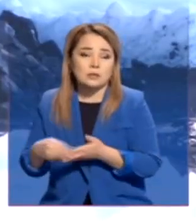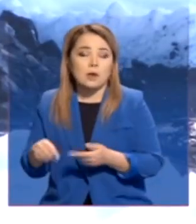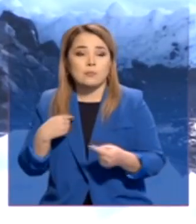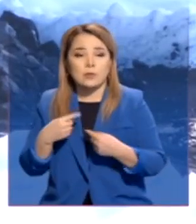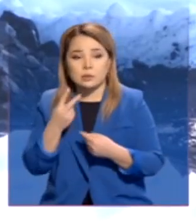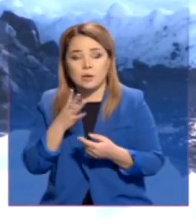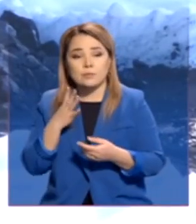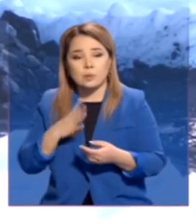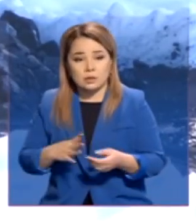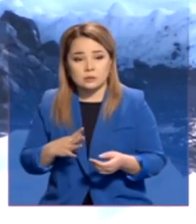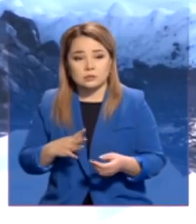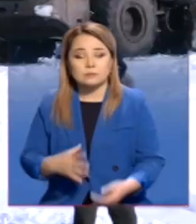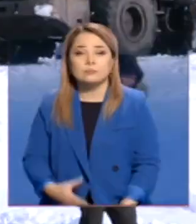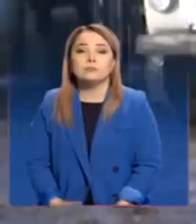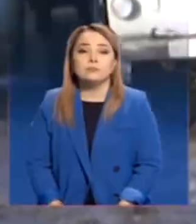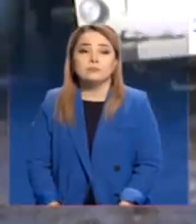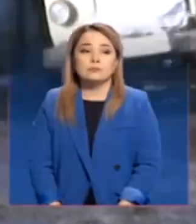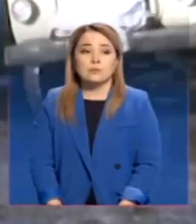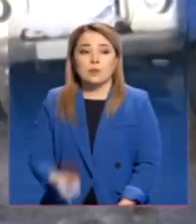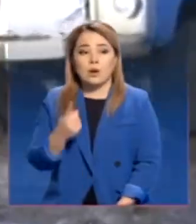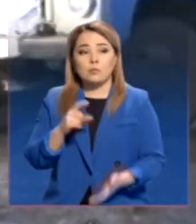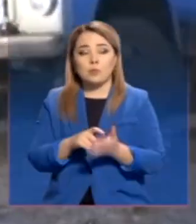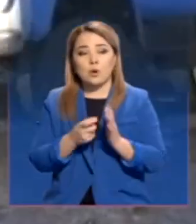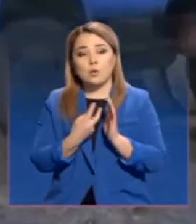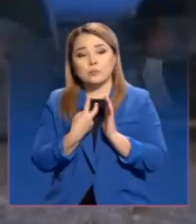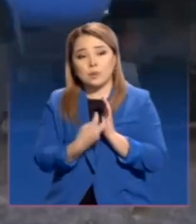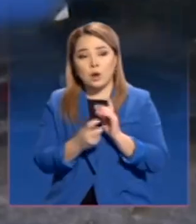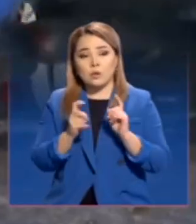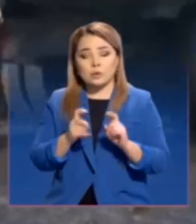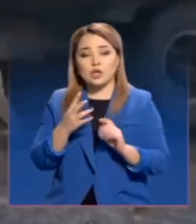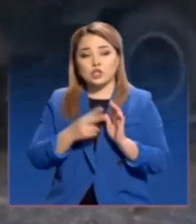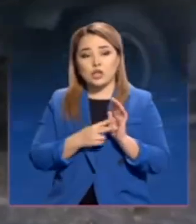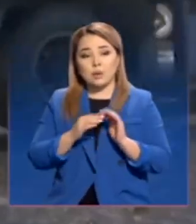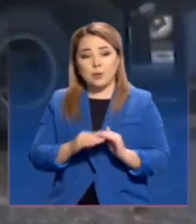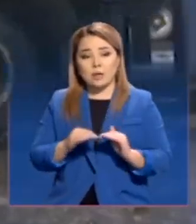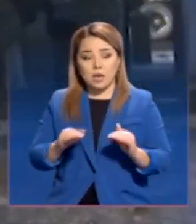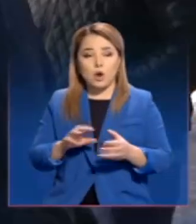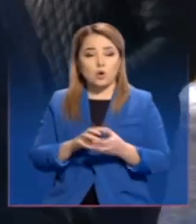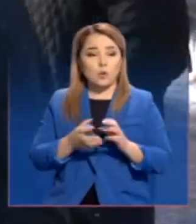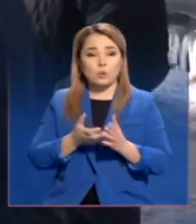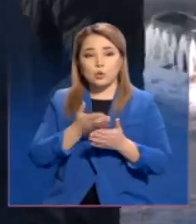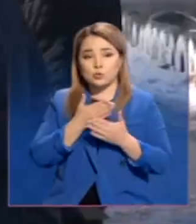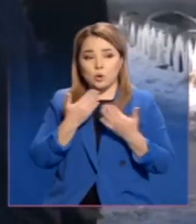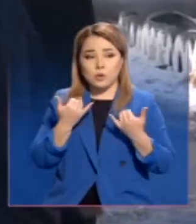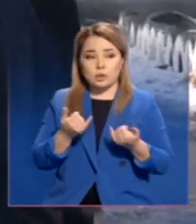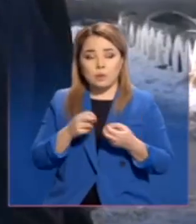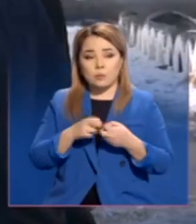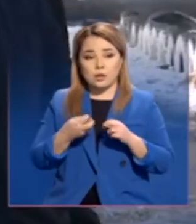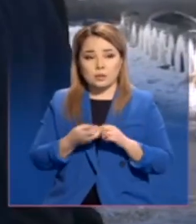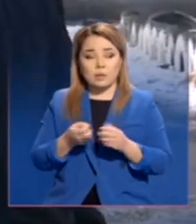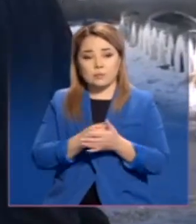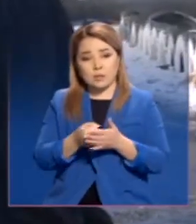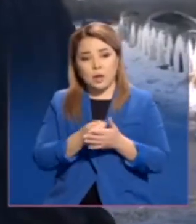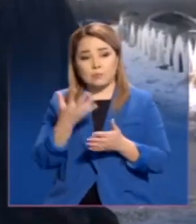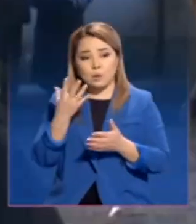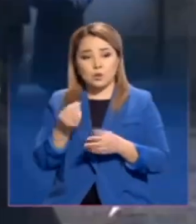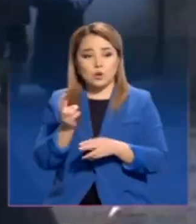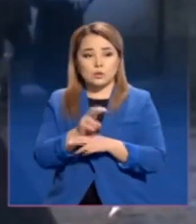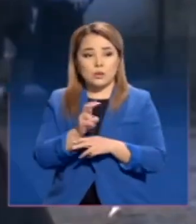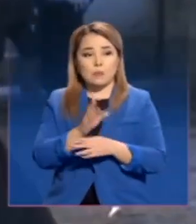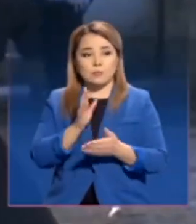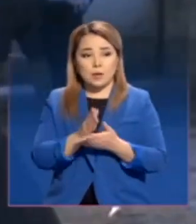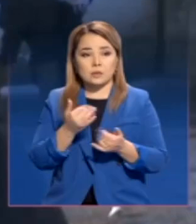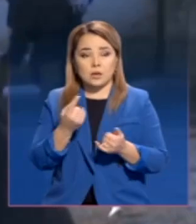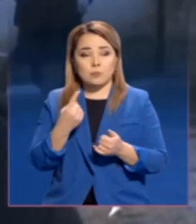отыр. Қазір бір комната тығылып отырық, жеті бала шағамен, көмір жоқ үйде. Сол мәселемен жүрміз ғой, 5 күн болып жүргеніме.